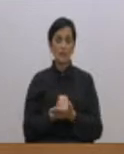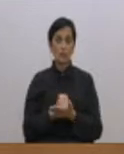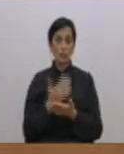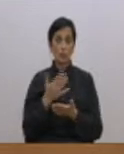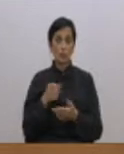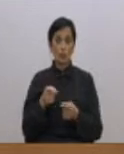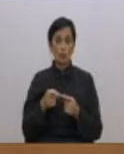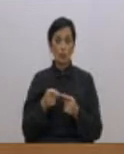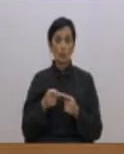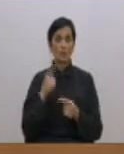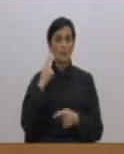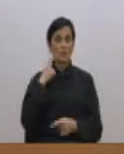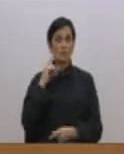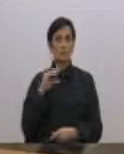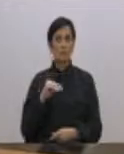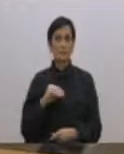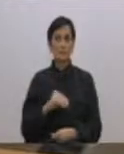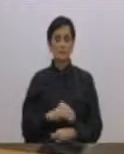არის